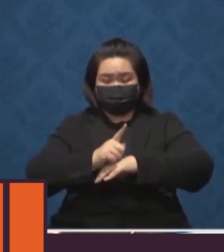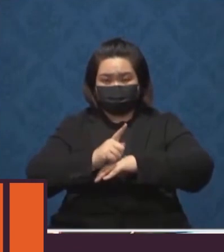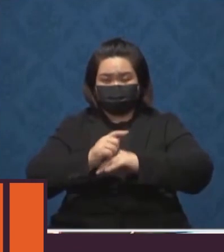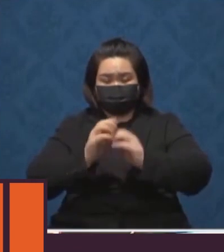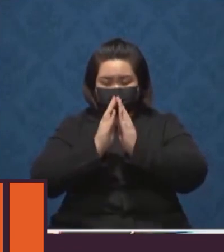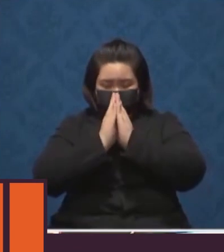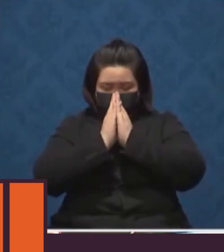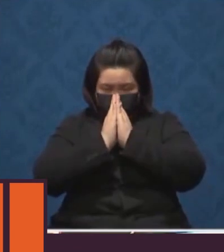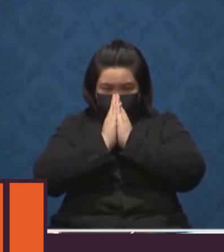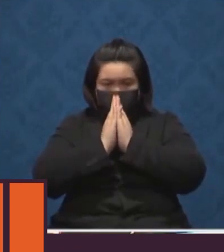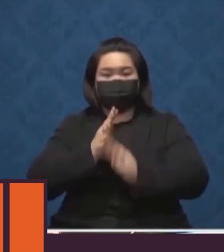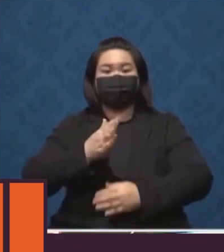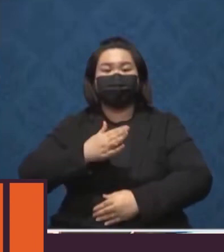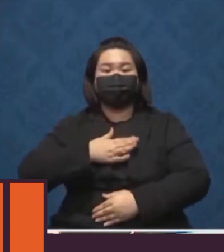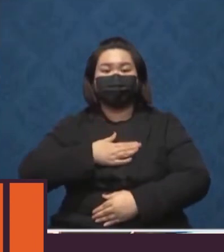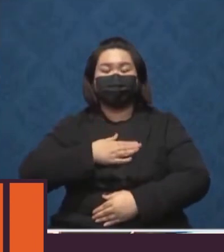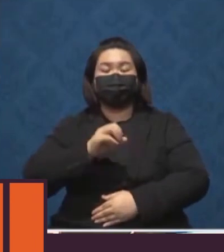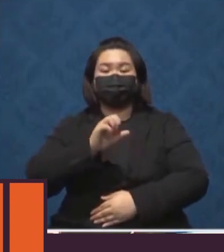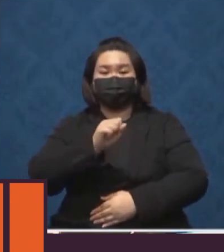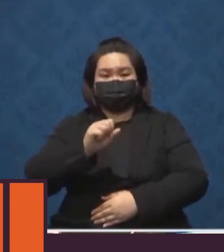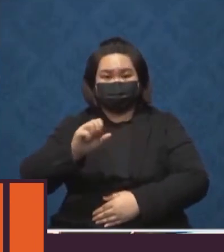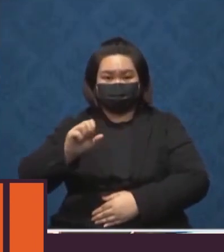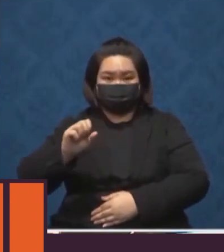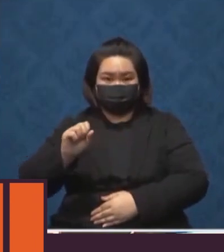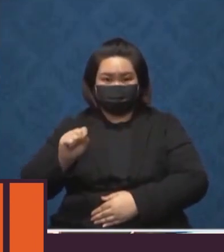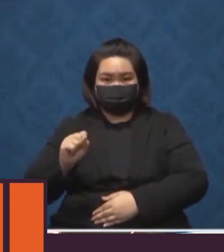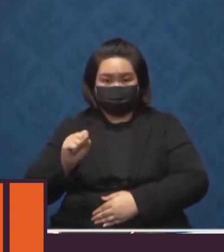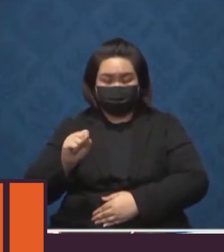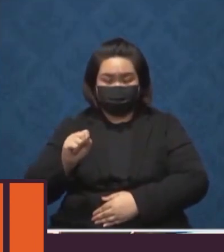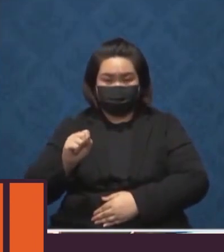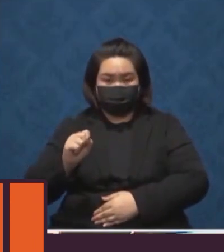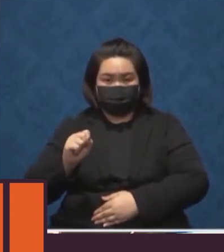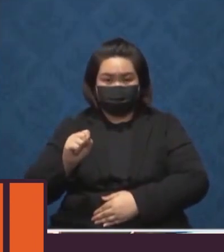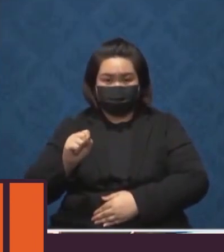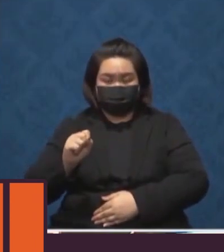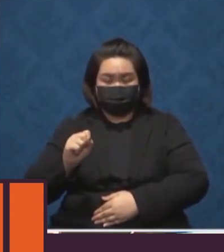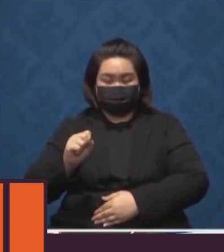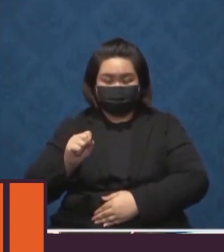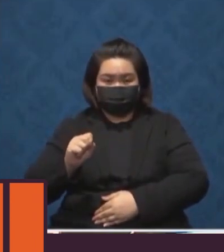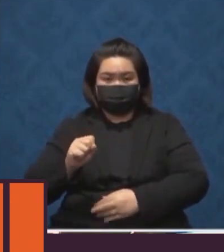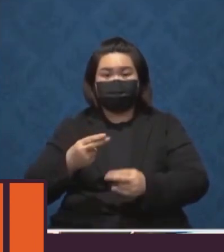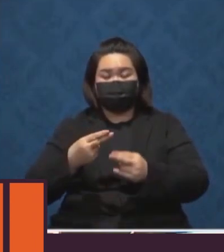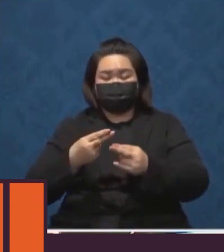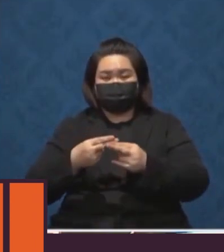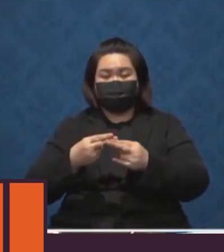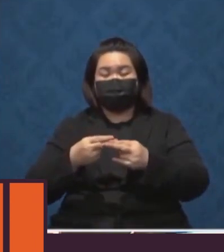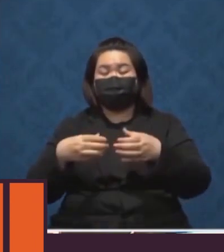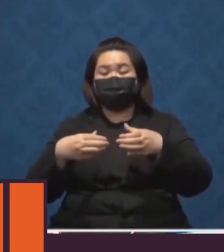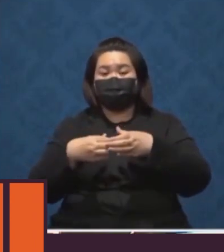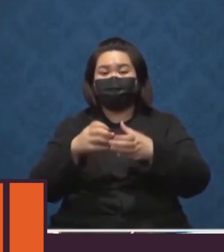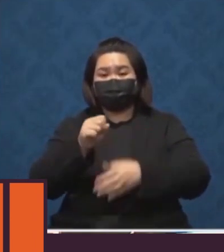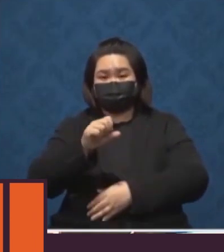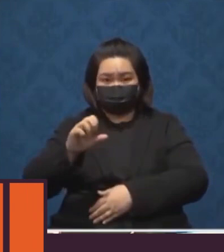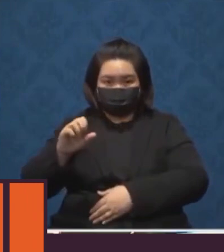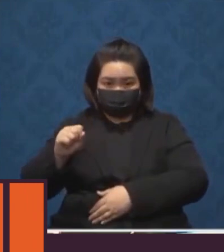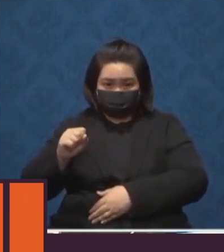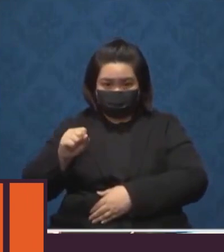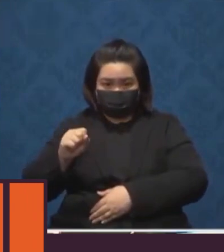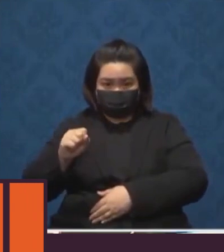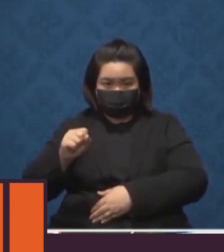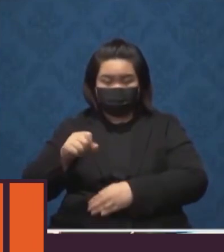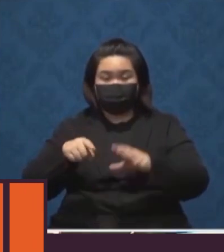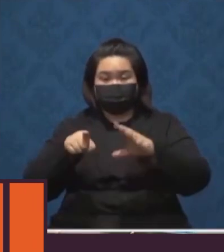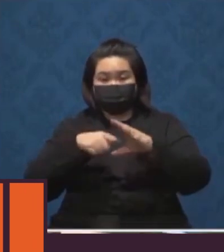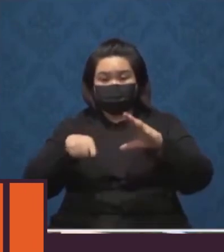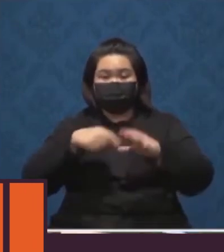ในเทาพพบรจิตกรสมาชิสภาผู้แทนลาศดอนแบบแ่งเขตรุเทศมหาละครทนบุรีคองสารบกลอก